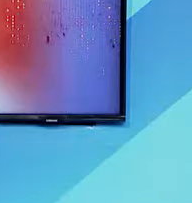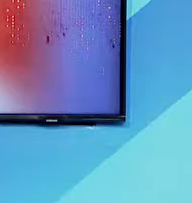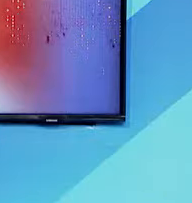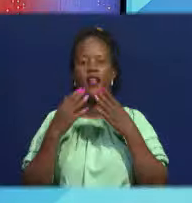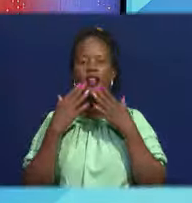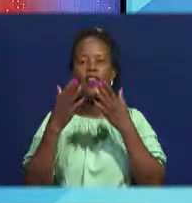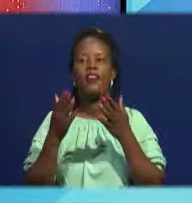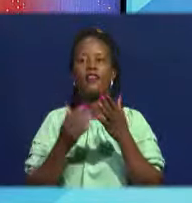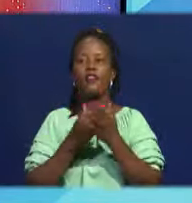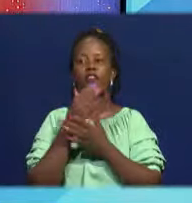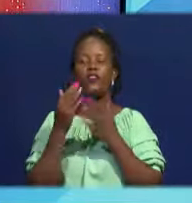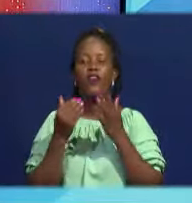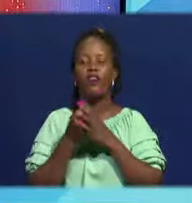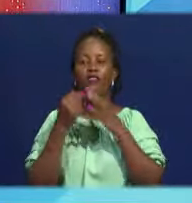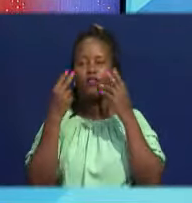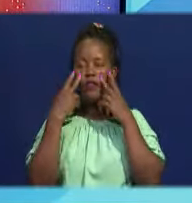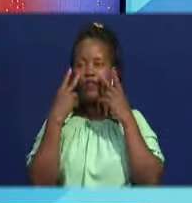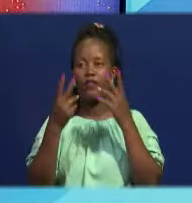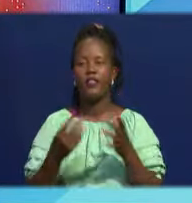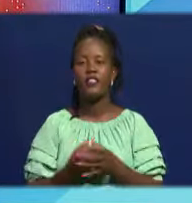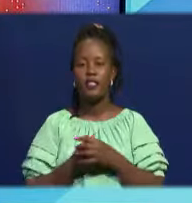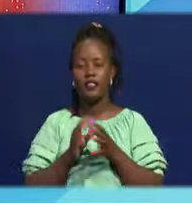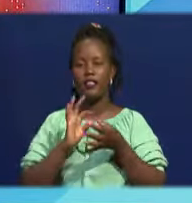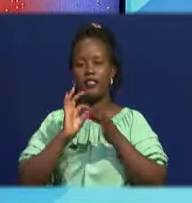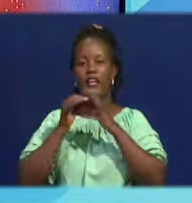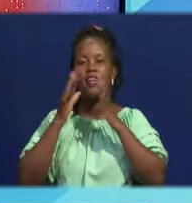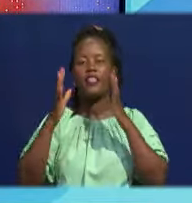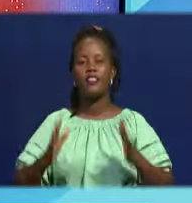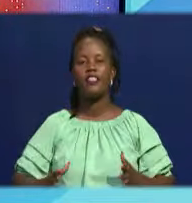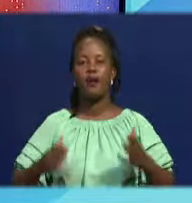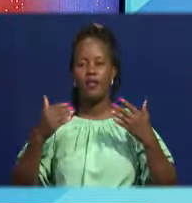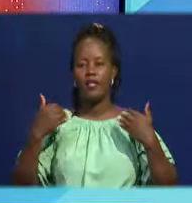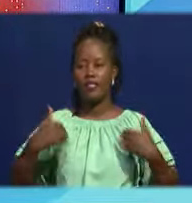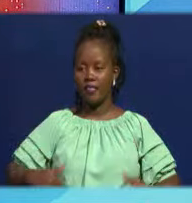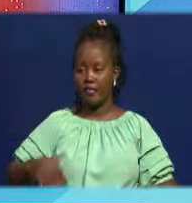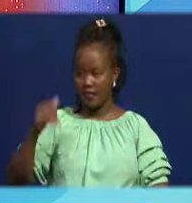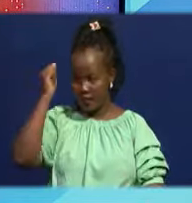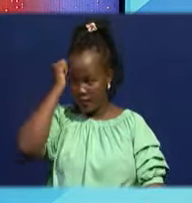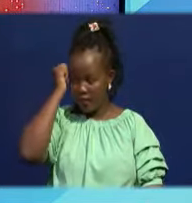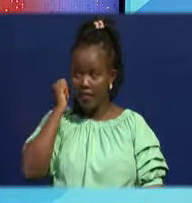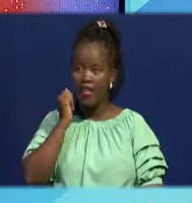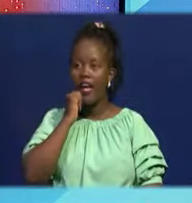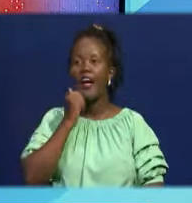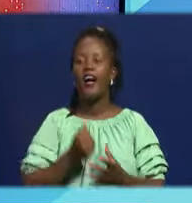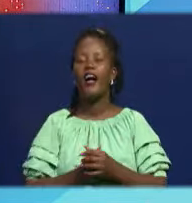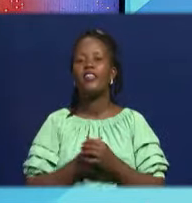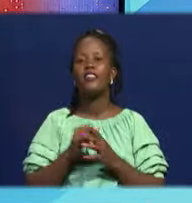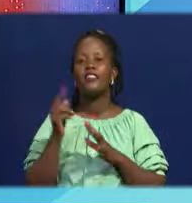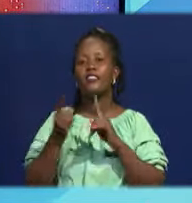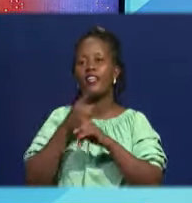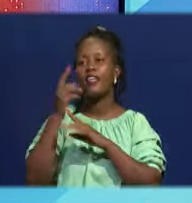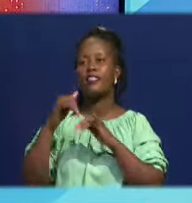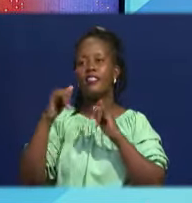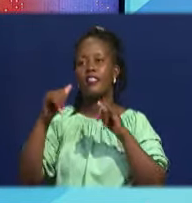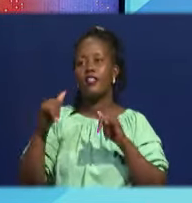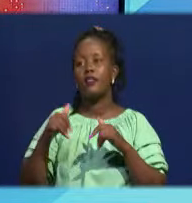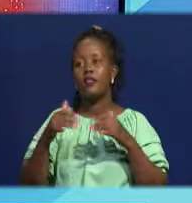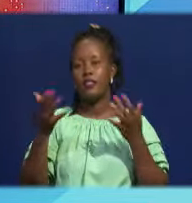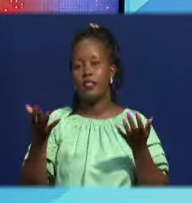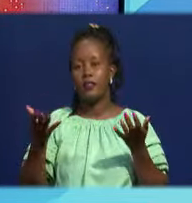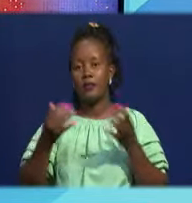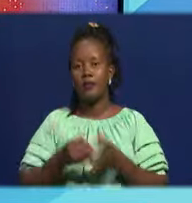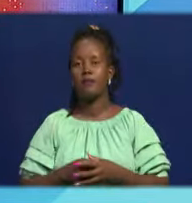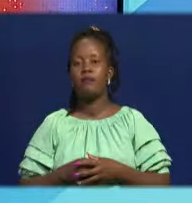Naam, shukrani za dhati ndugu mtazamaji. Mwenzangu wa ishara ni Bi Ann Wangeshi. Tunaanza dira ya magwiji usiku wa leo